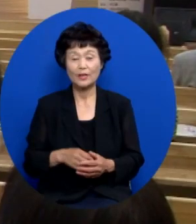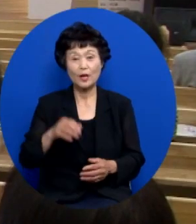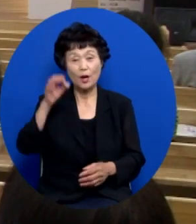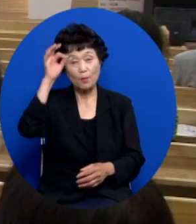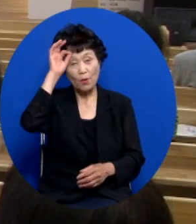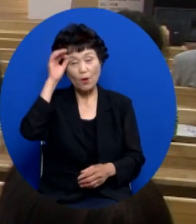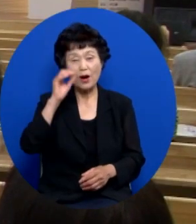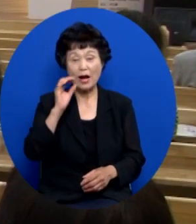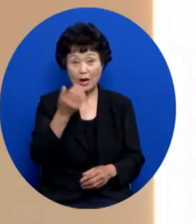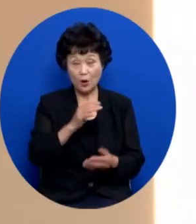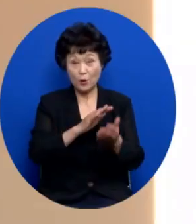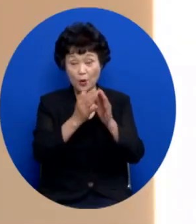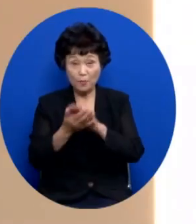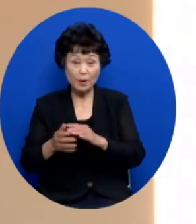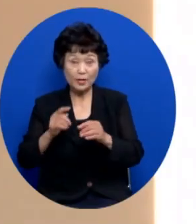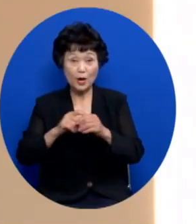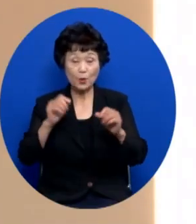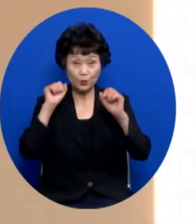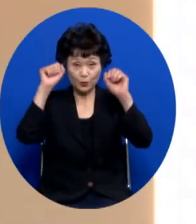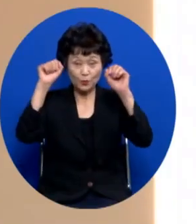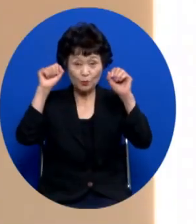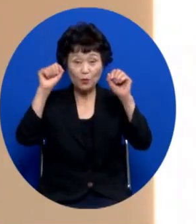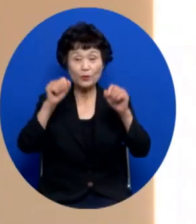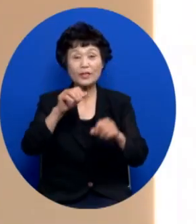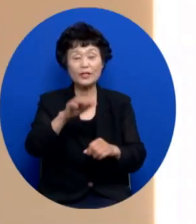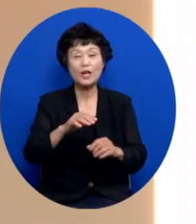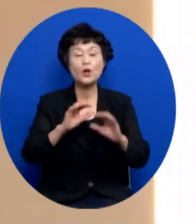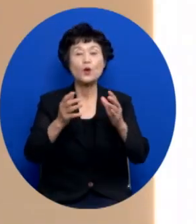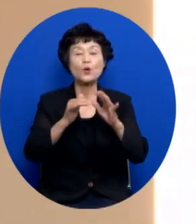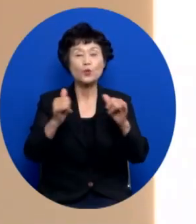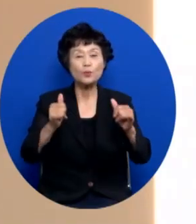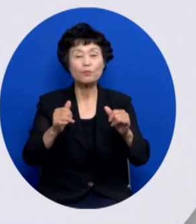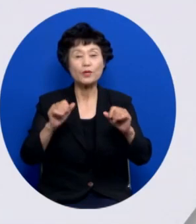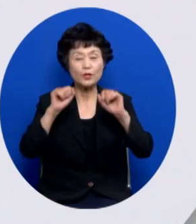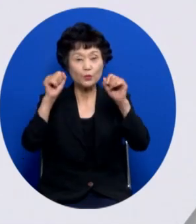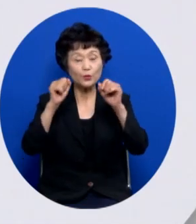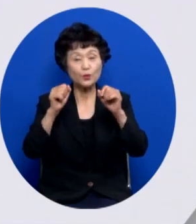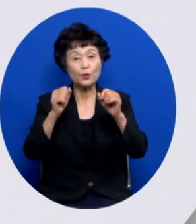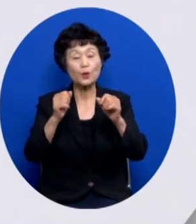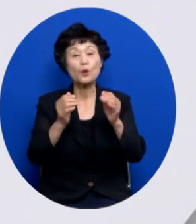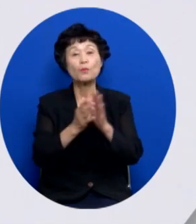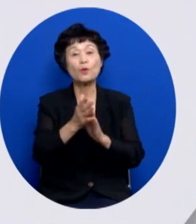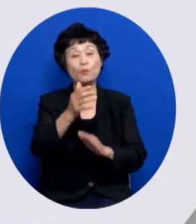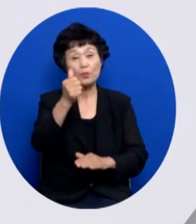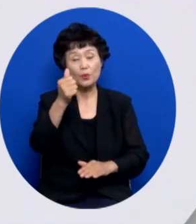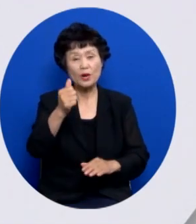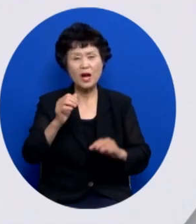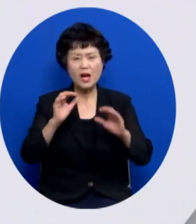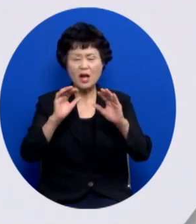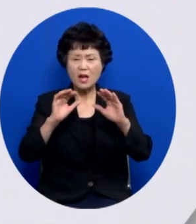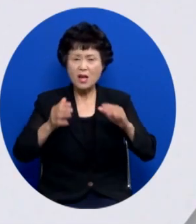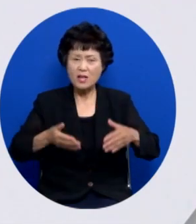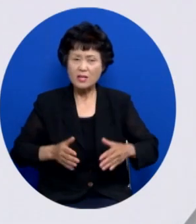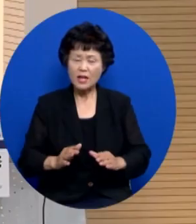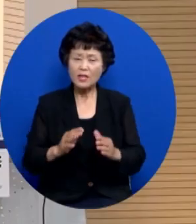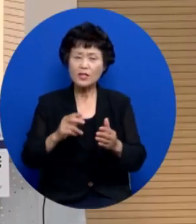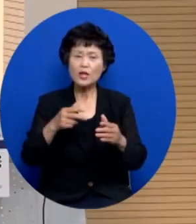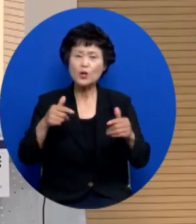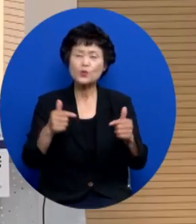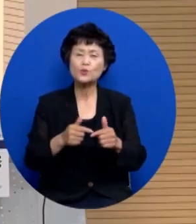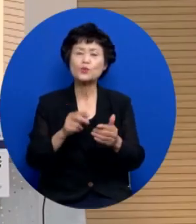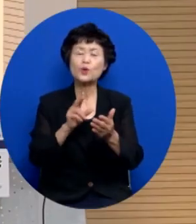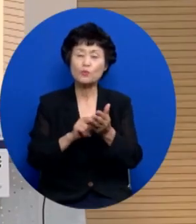포항성시와 운동본부와 CTS 저출생 대책국민운동본부가 저출생 문제의 해결 방안 논의를 위한 포럼을